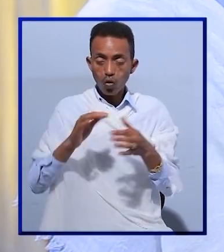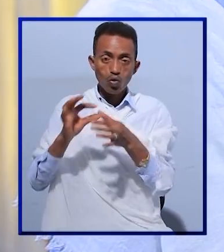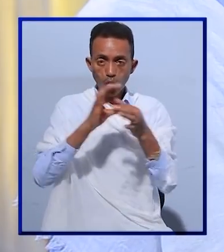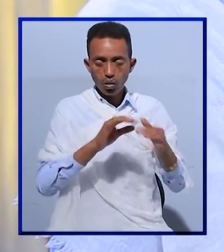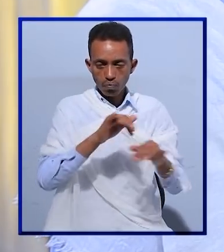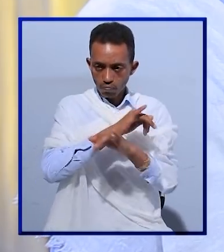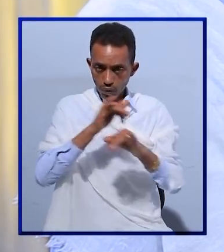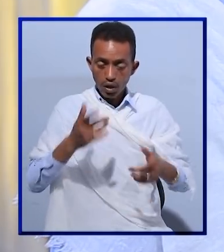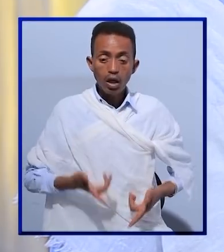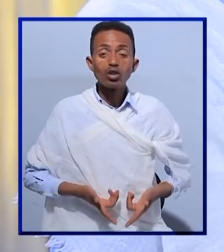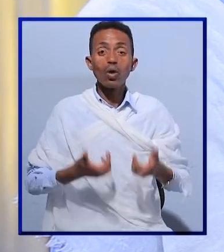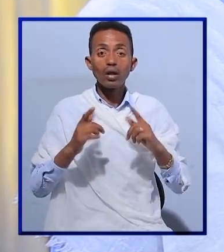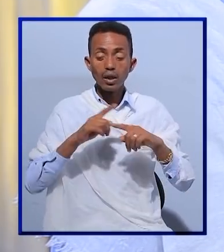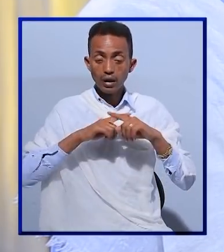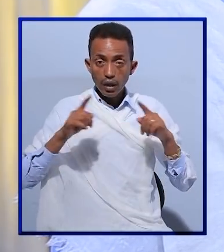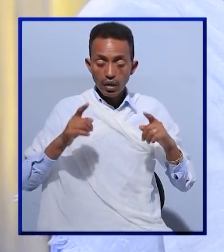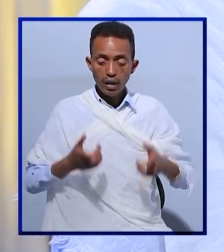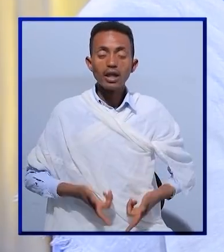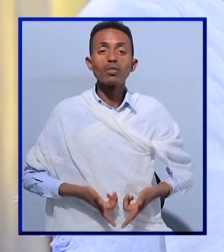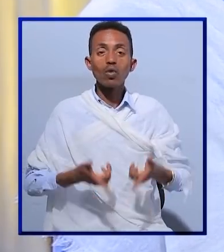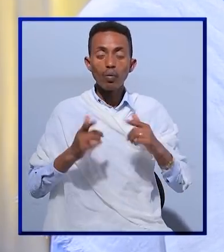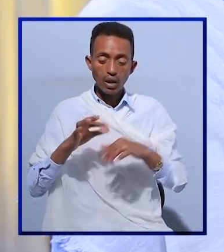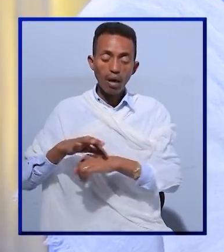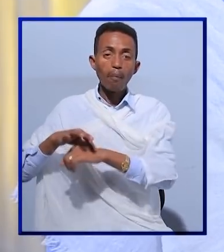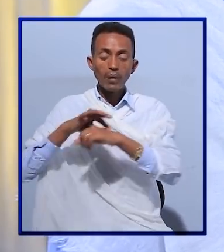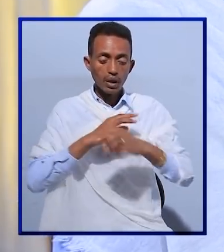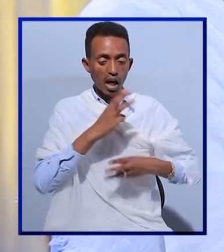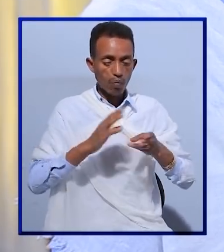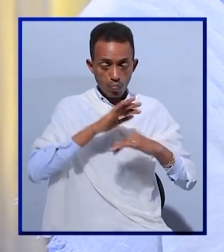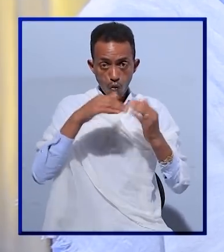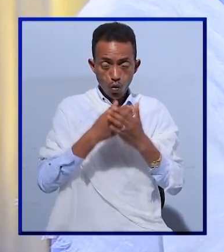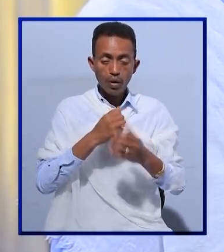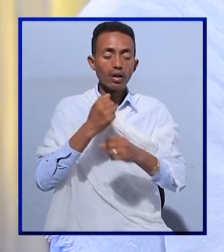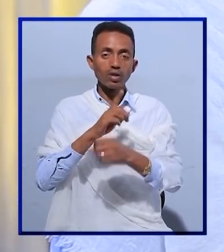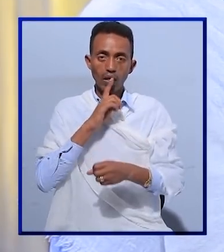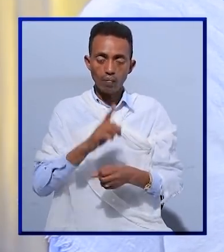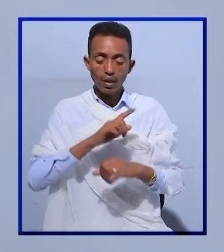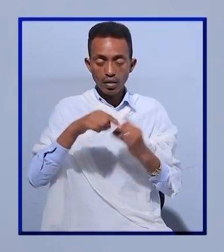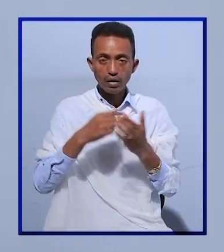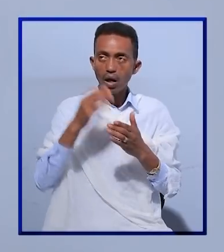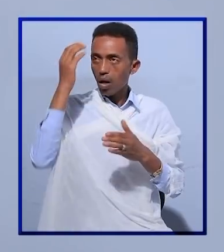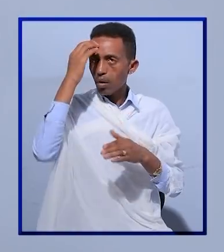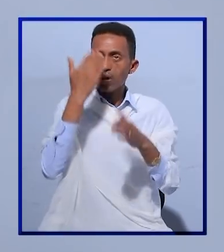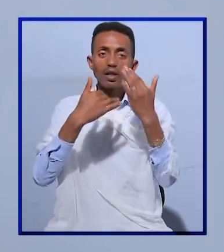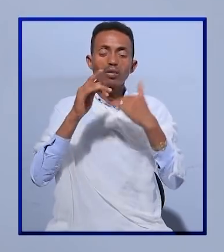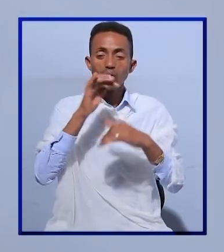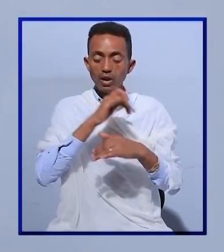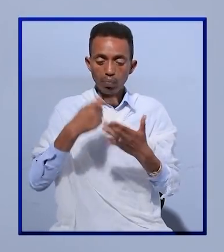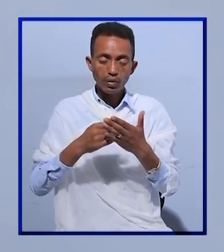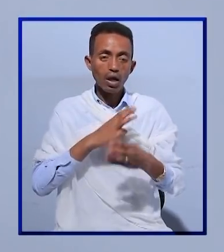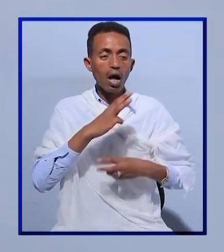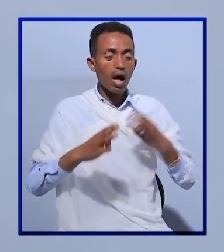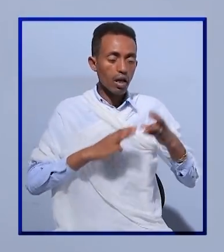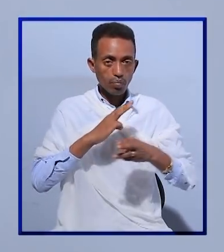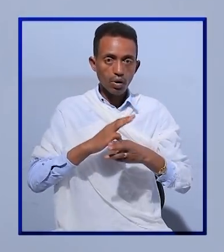ከነሱ ጋር አንድነት እንኖራለን። የምንኖርበት ምድር ወይም ዓለም ለሁሉ የተሰራ ነው። በመንግስተ ሰማያት እንጂ